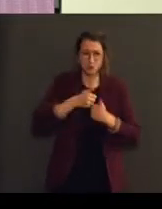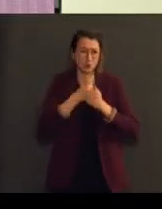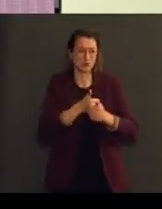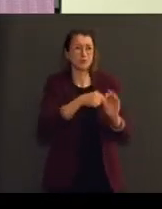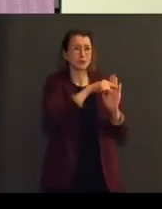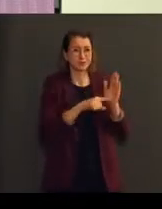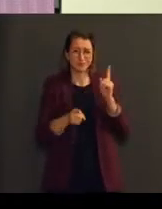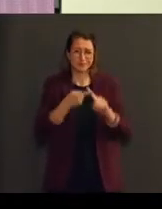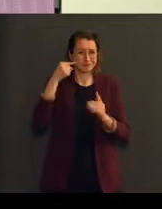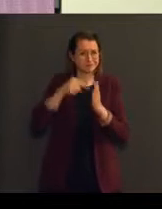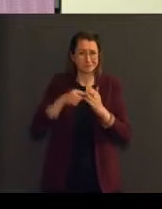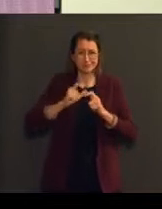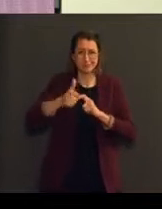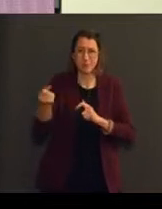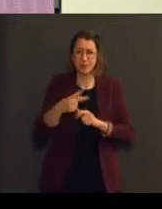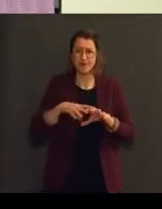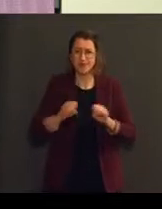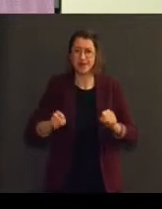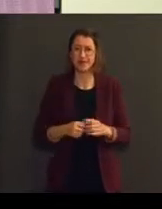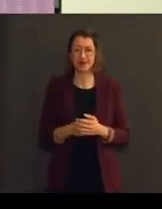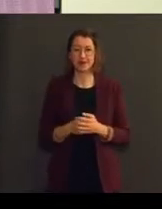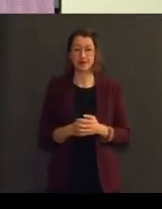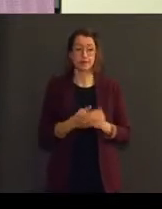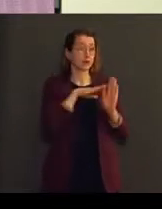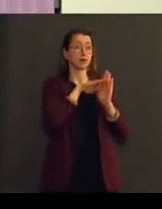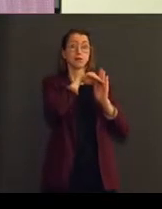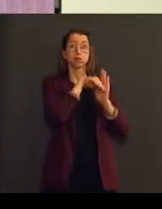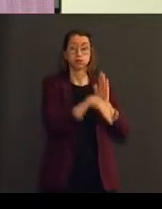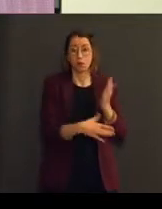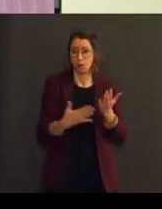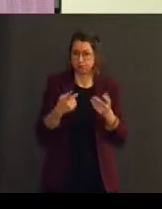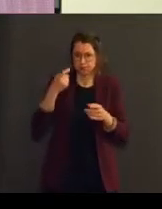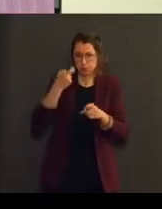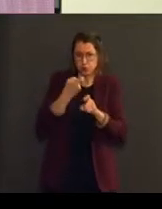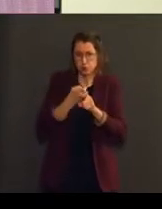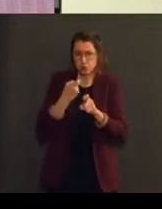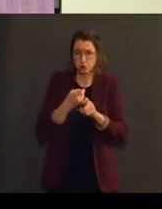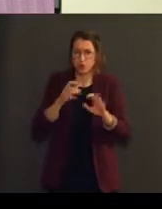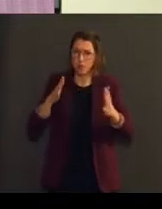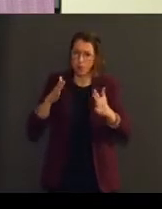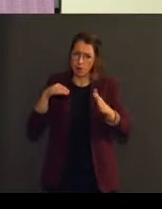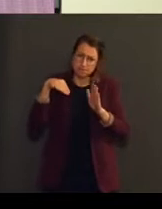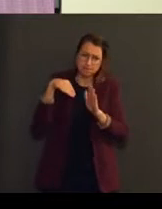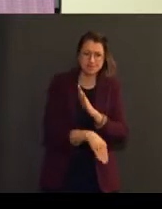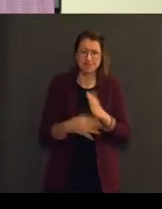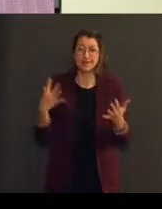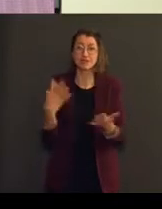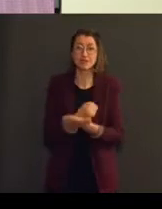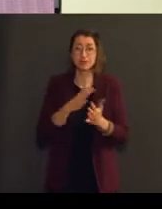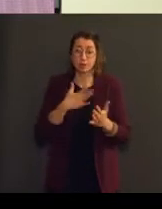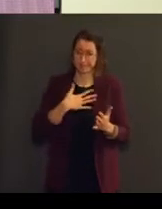s'inverser et donc il faut lui donner un coup de pouce et le coup de pouce, c'est nous qui pouvons le donner. Il est clair que le vaccin va jouer un rôle